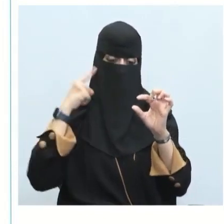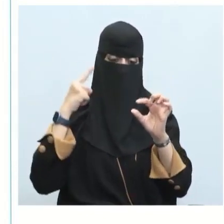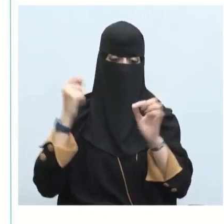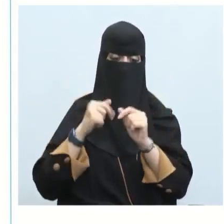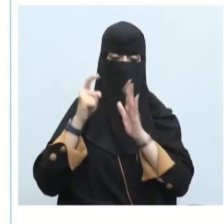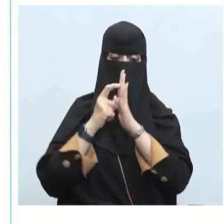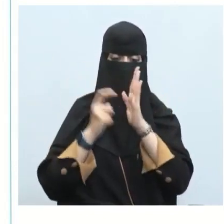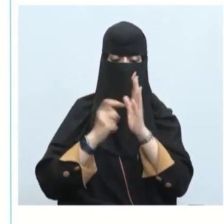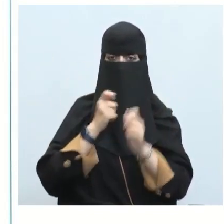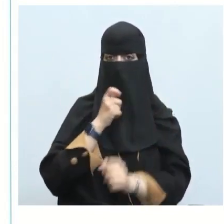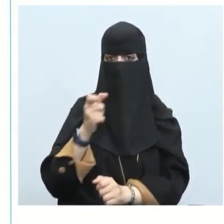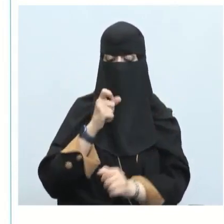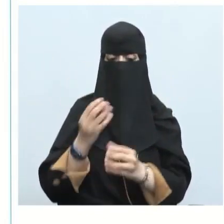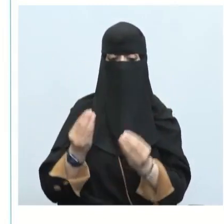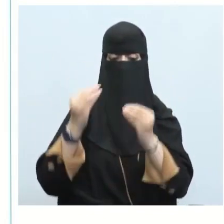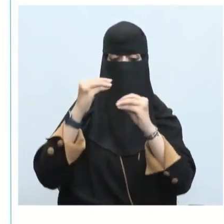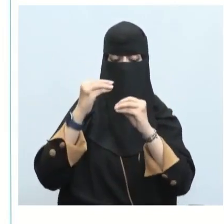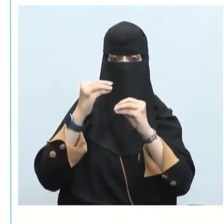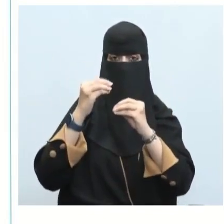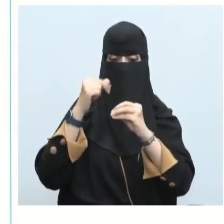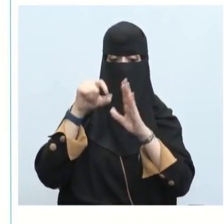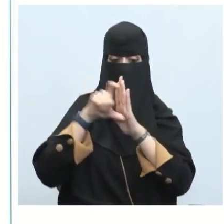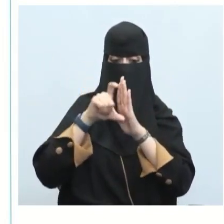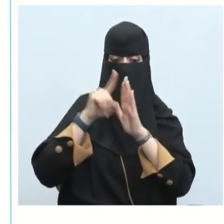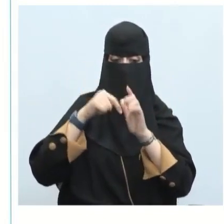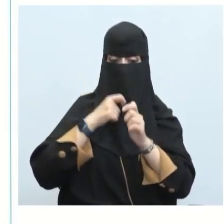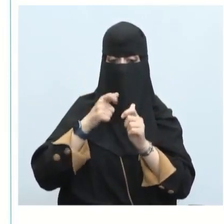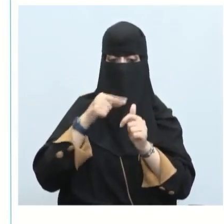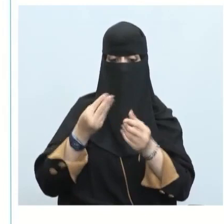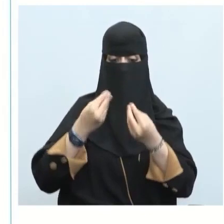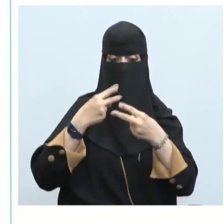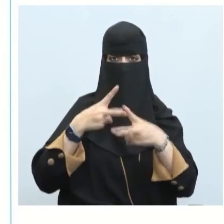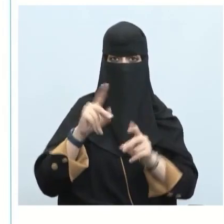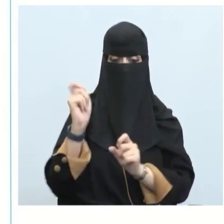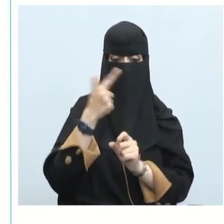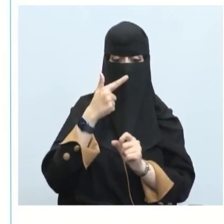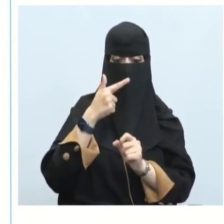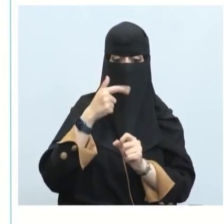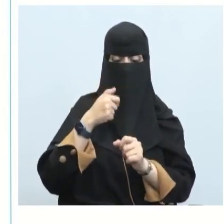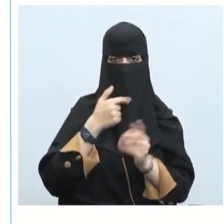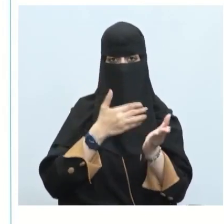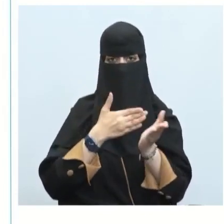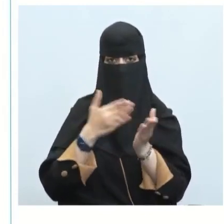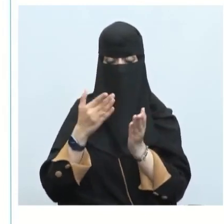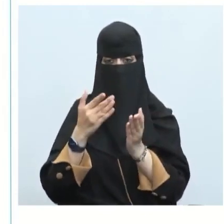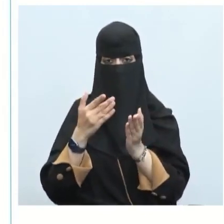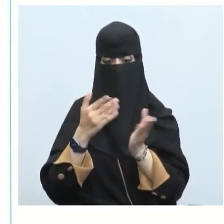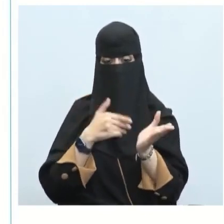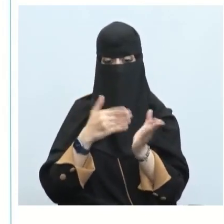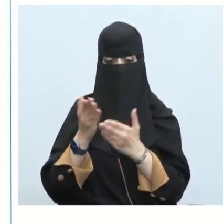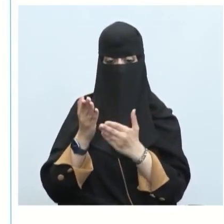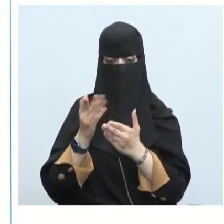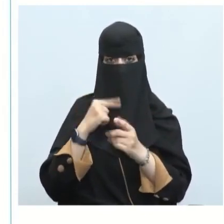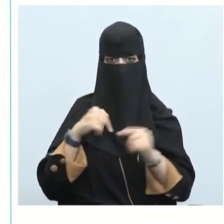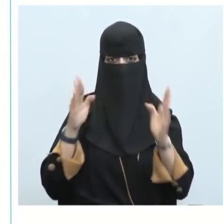الصوتيه و يقدم نظام مقابلات المدونات الصوتيه مقابلات تتيح الفرصه